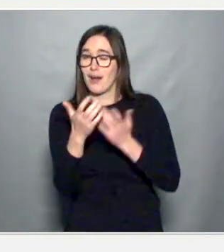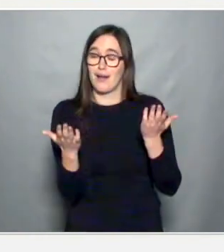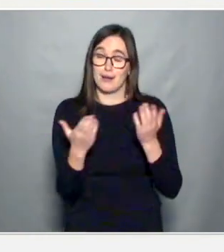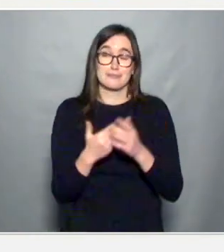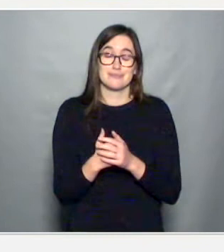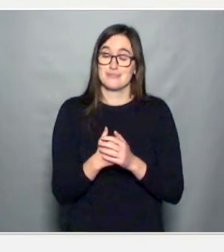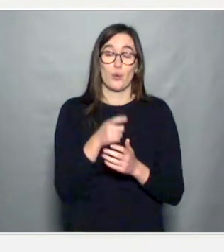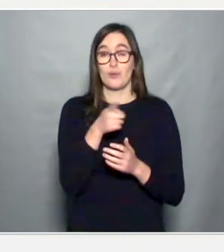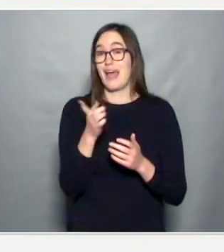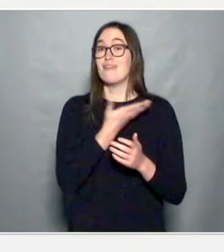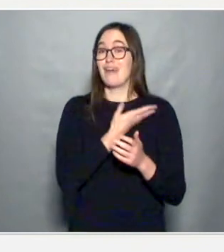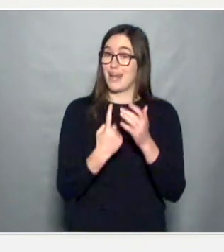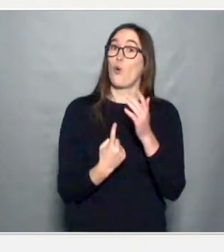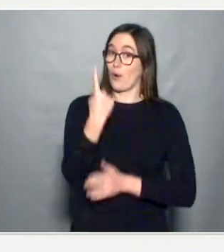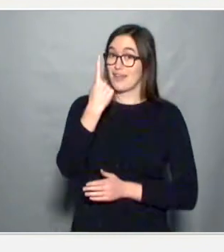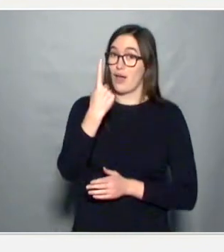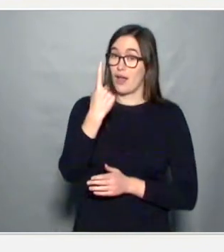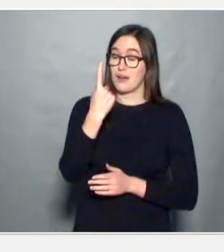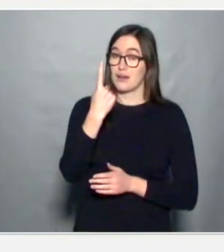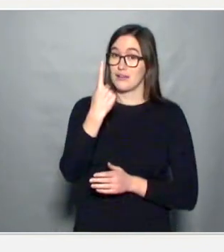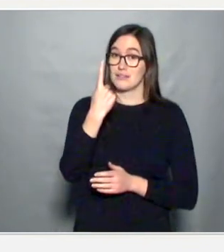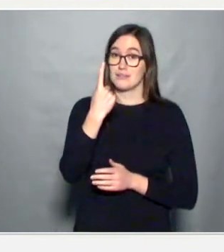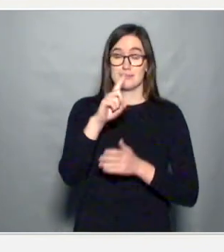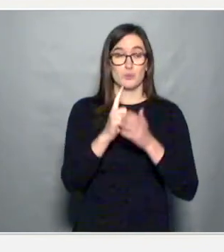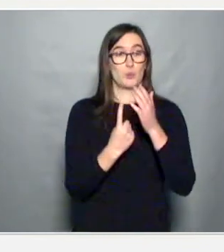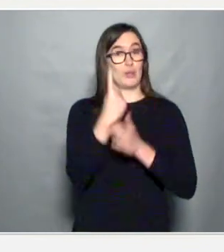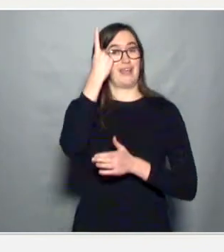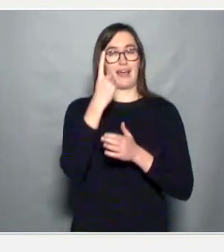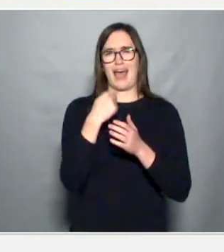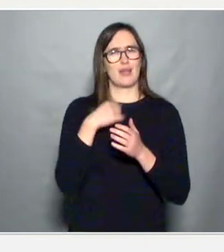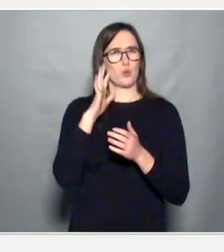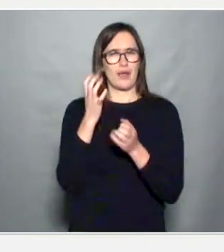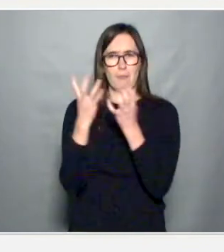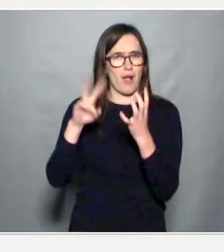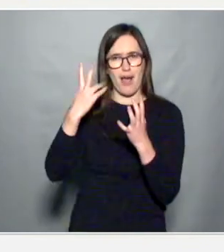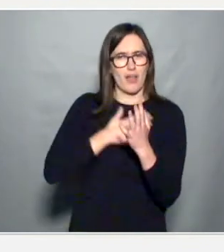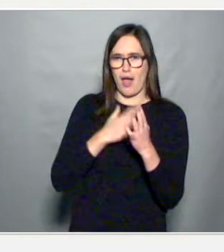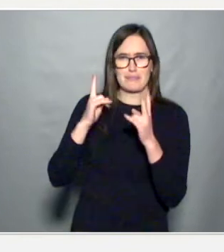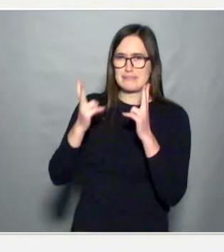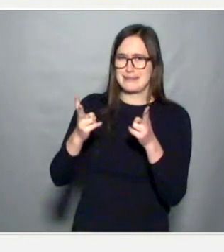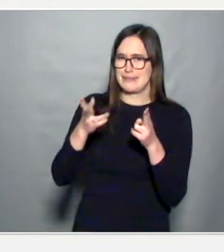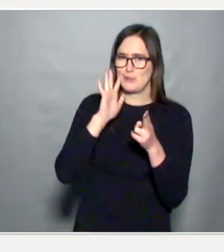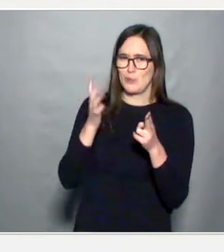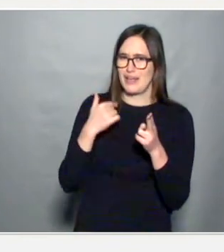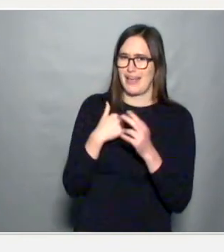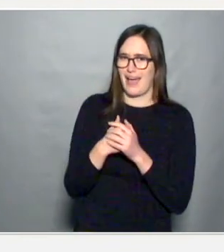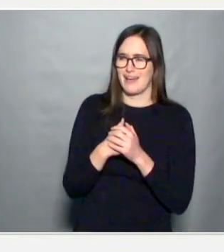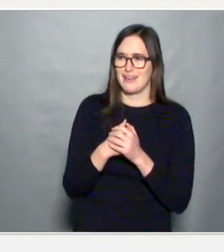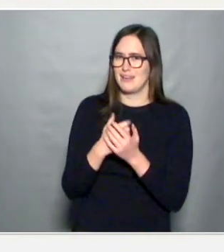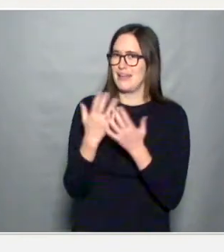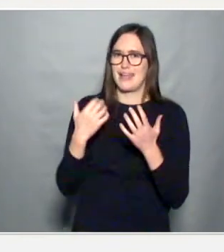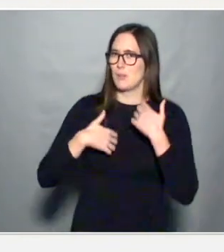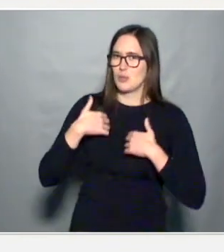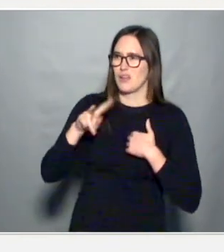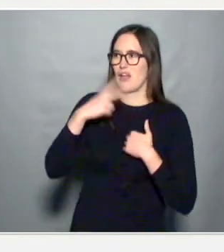Och de är väldigt originella. Det är inte så många andra som kanske har likadana tatueringar. Behöver inte vara rädd för att någon visar